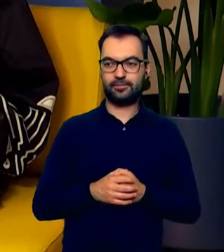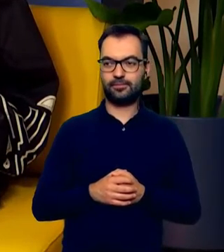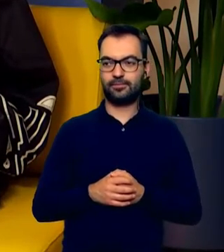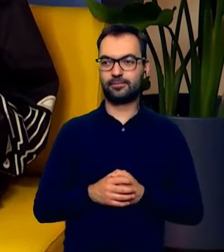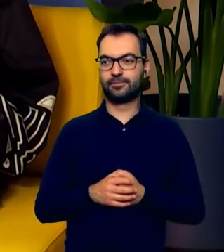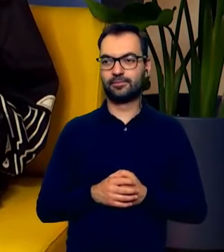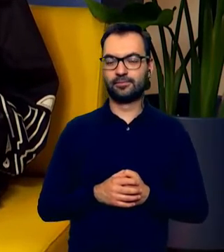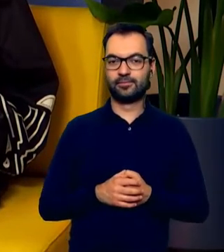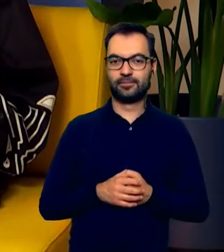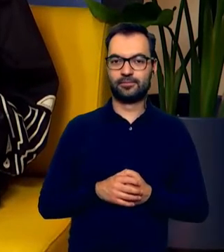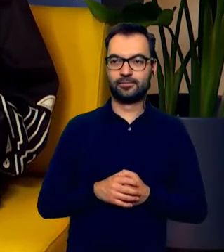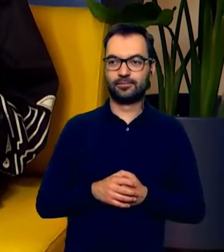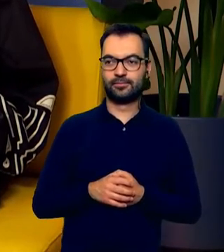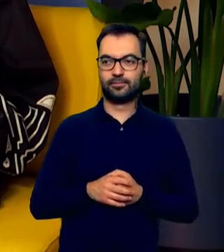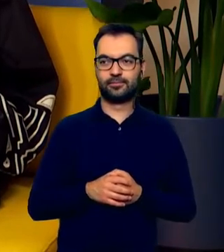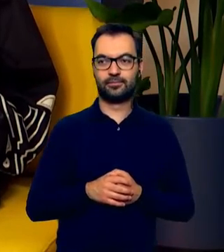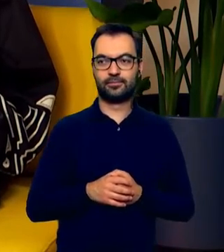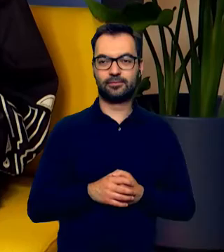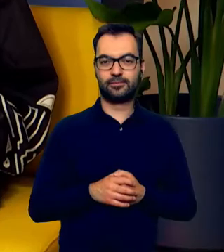Wiesz, no...